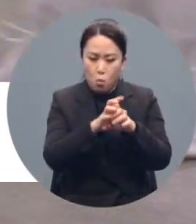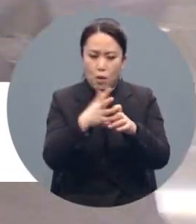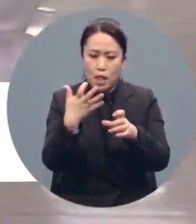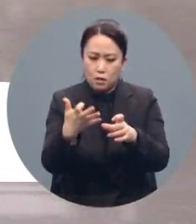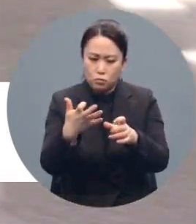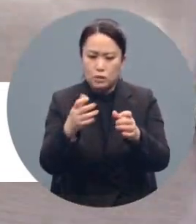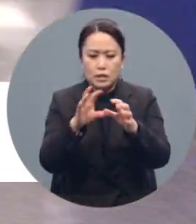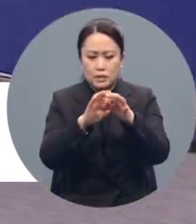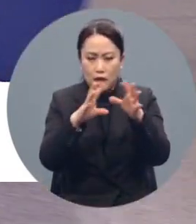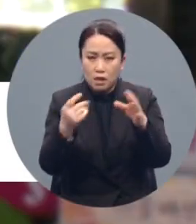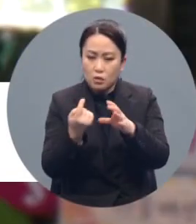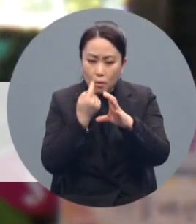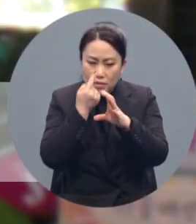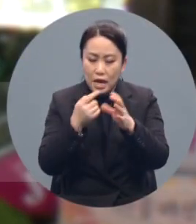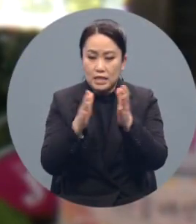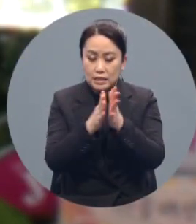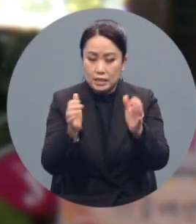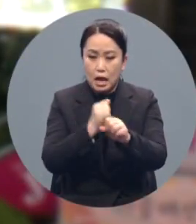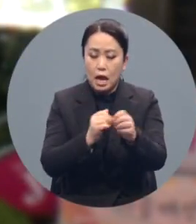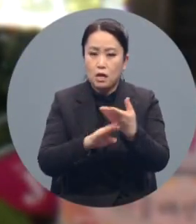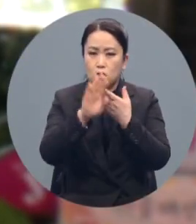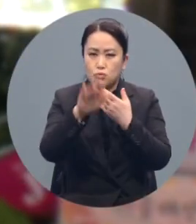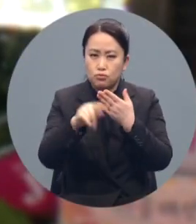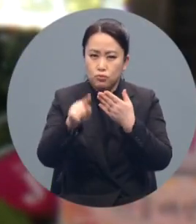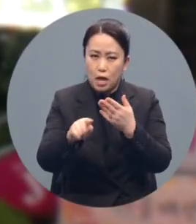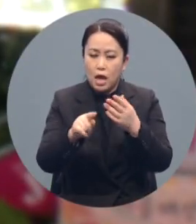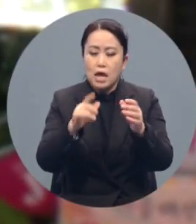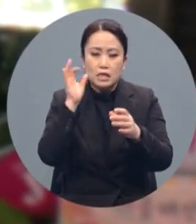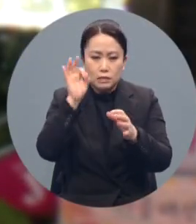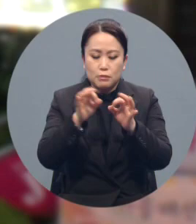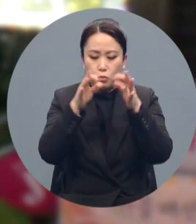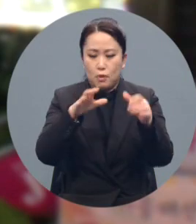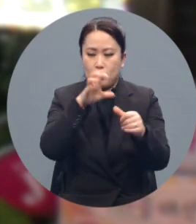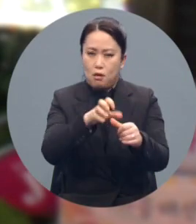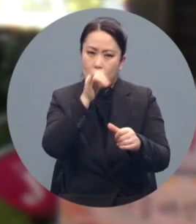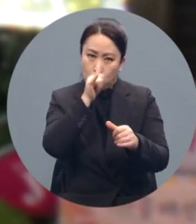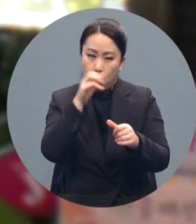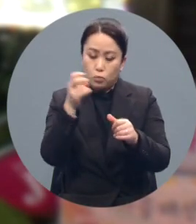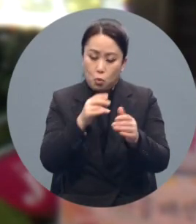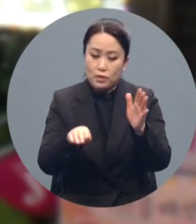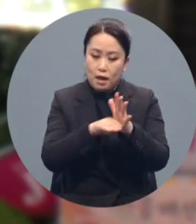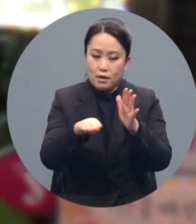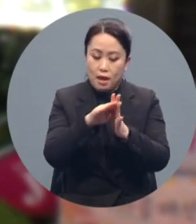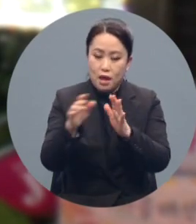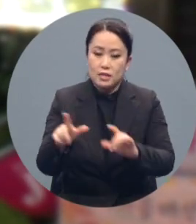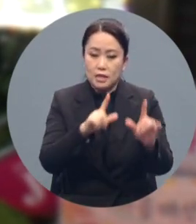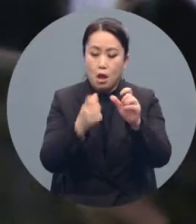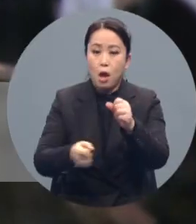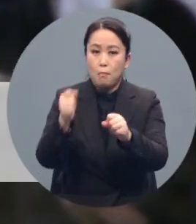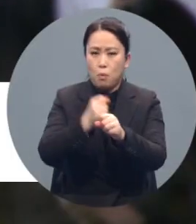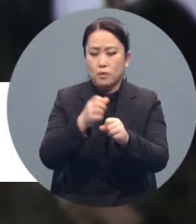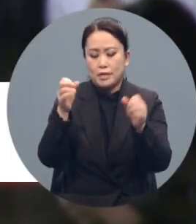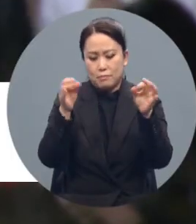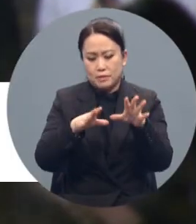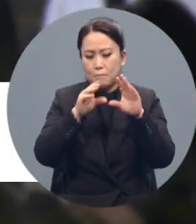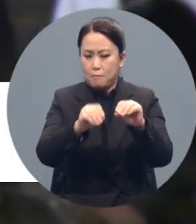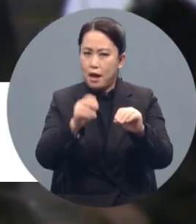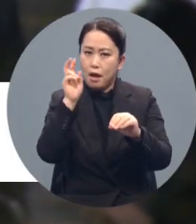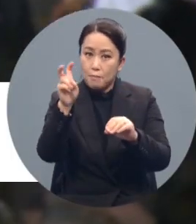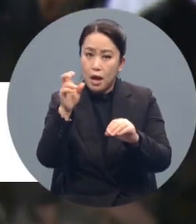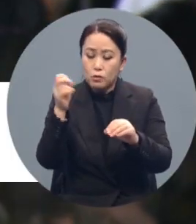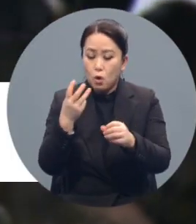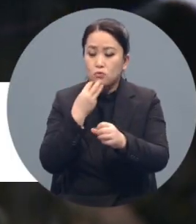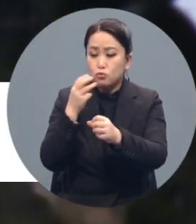했습니다. 단계적 일상 회복이 잠시 멈추게 될 가능성도 있습니다. 확산세가 나날이 거세지고 있는 수도권의